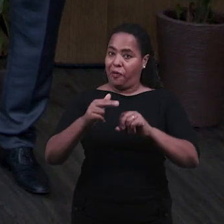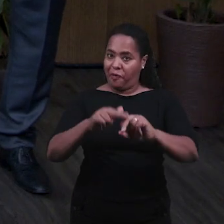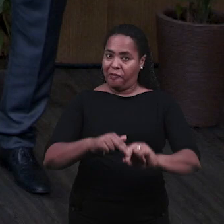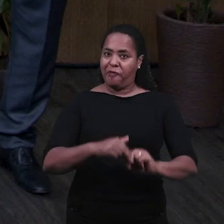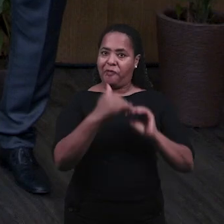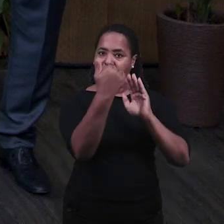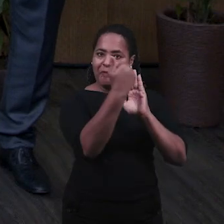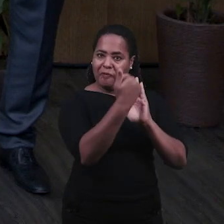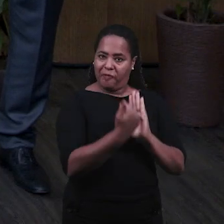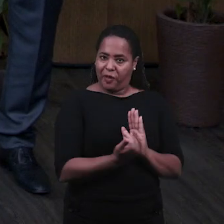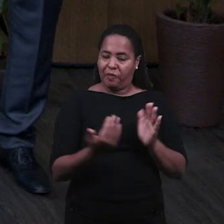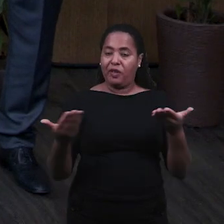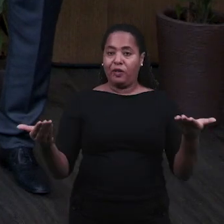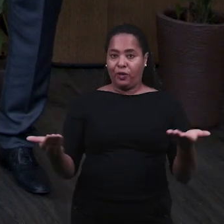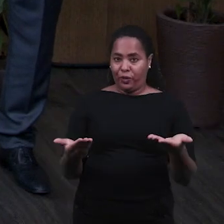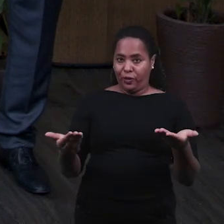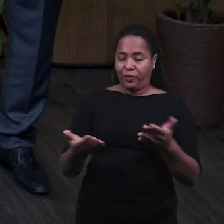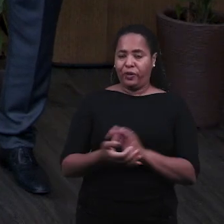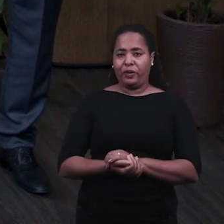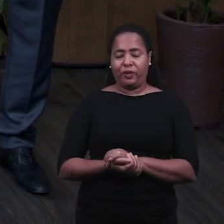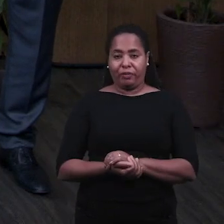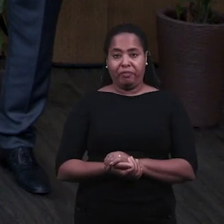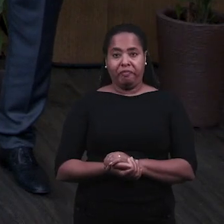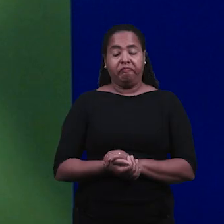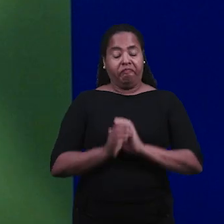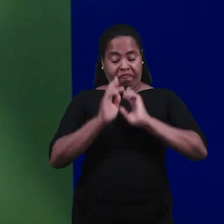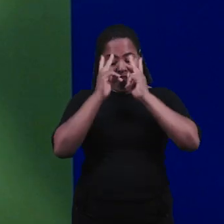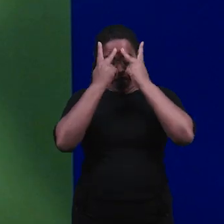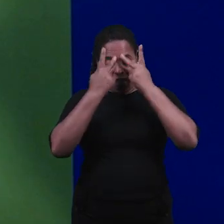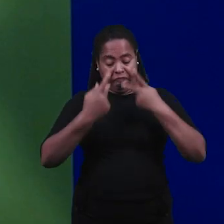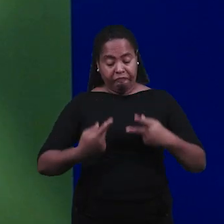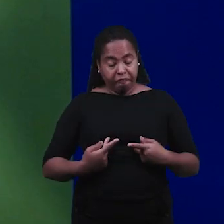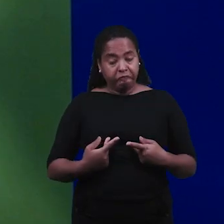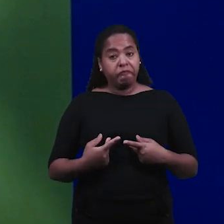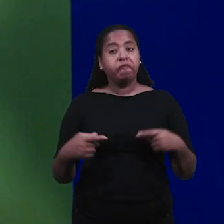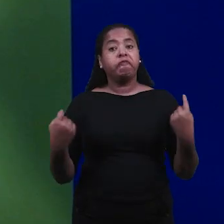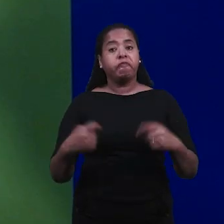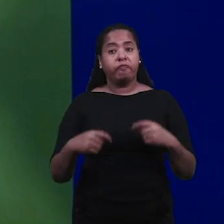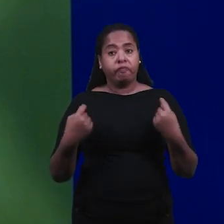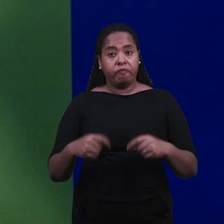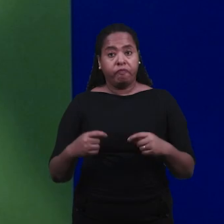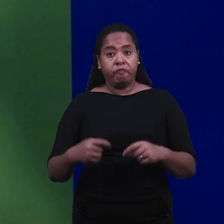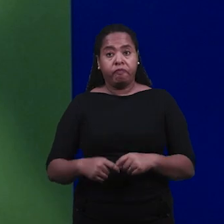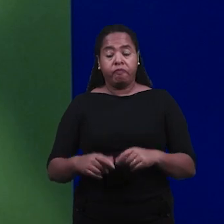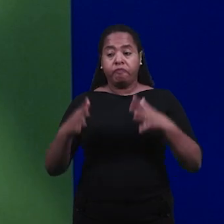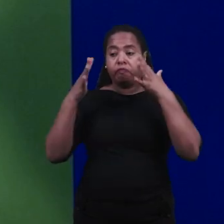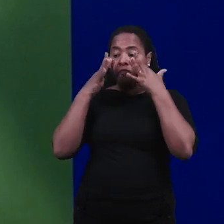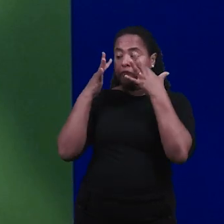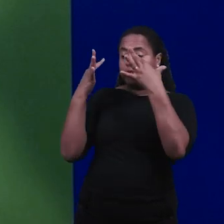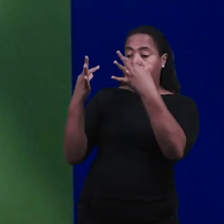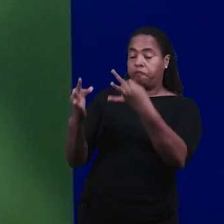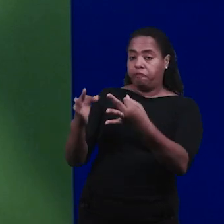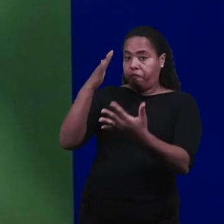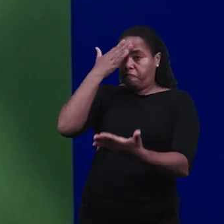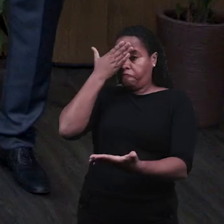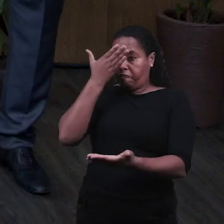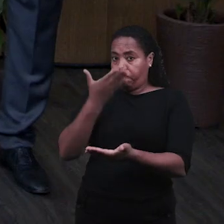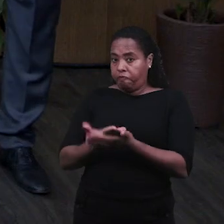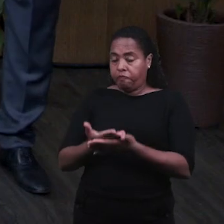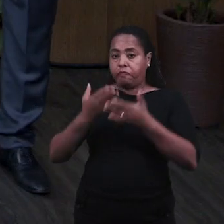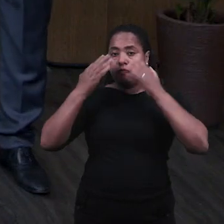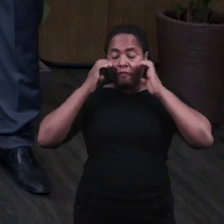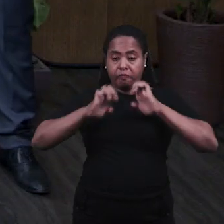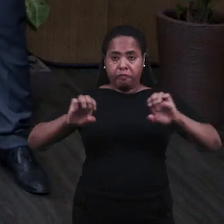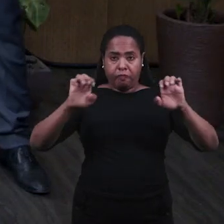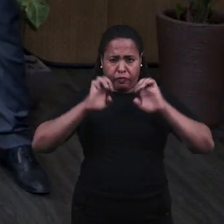de ce programme. Et il revient à l'homme entendre et croire dans